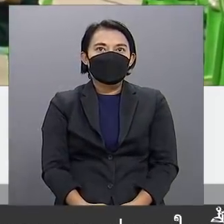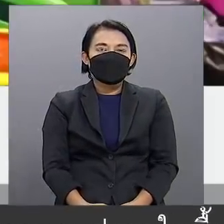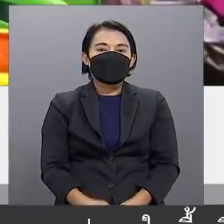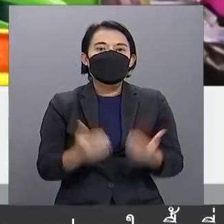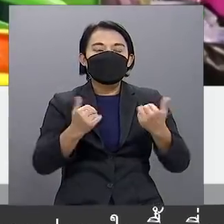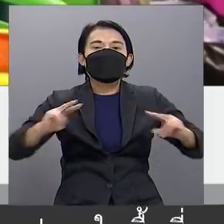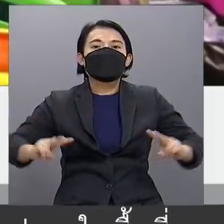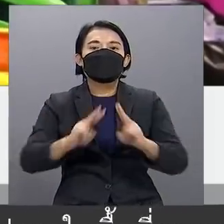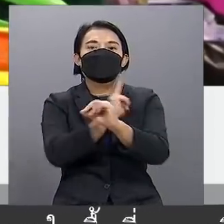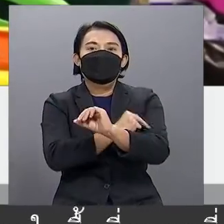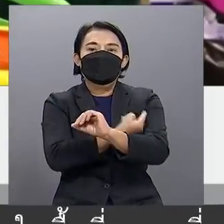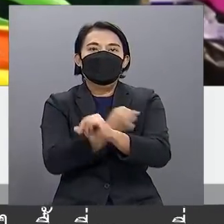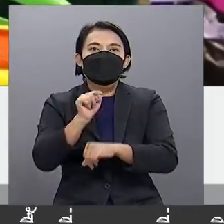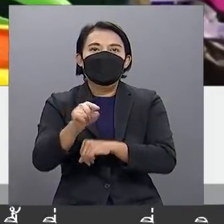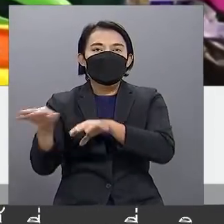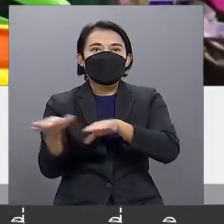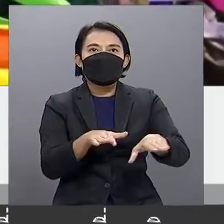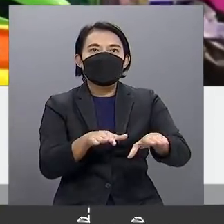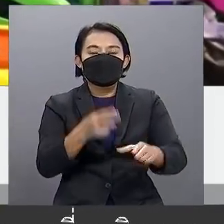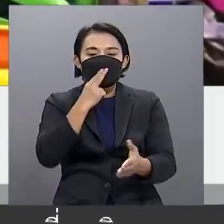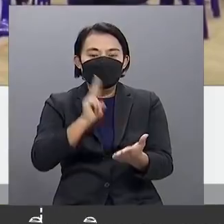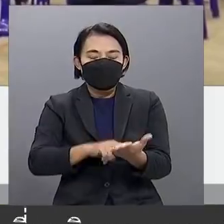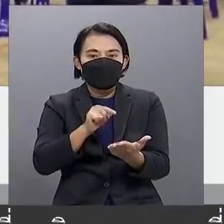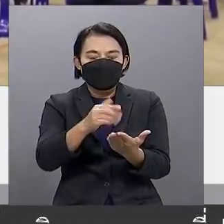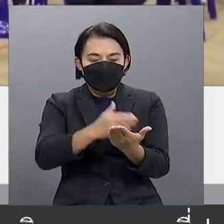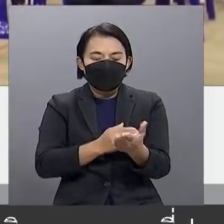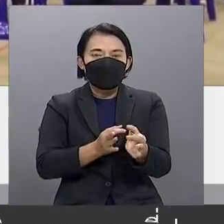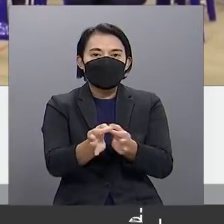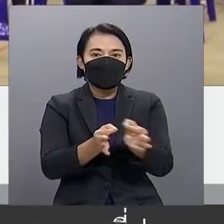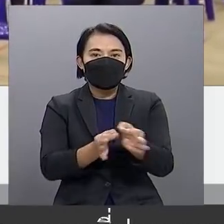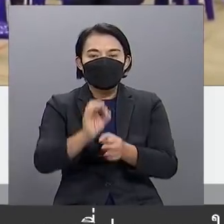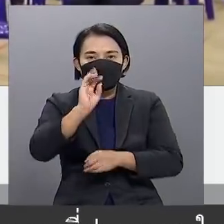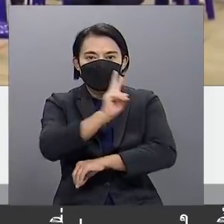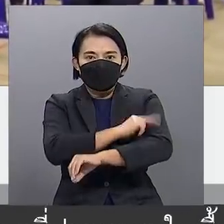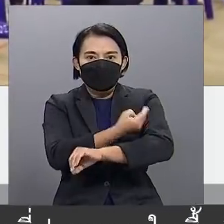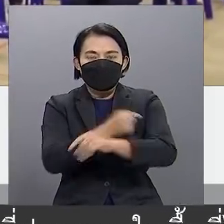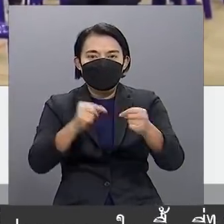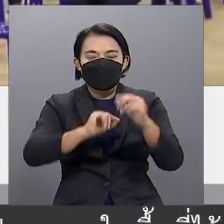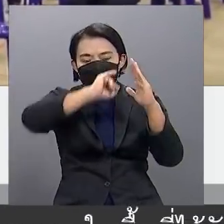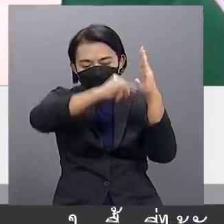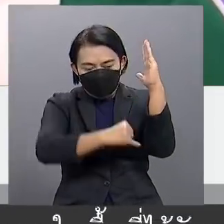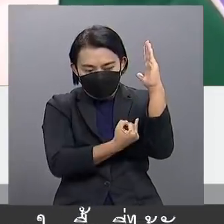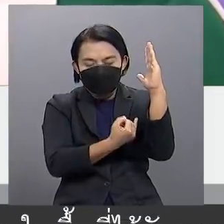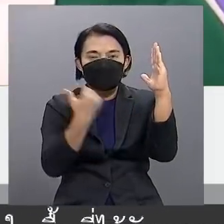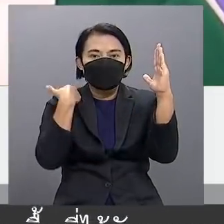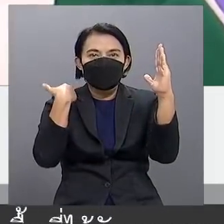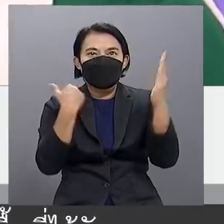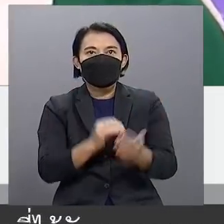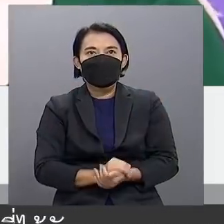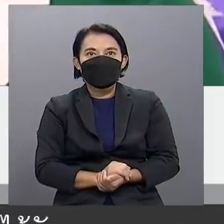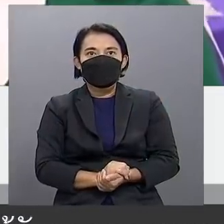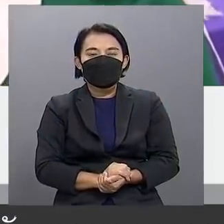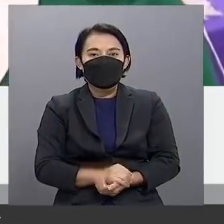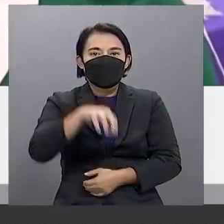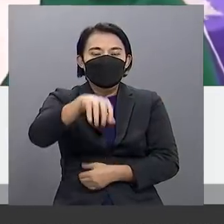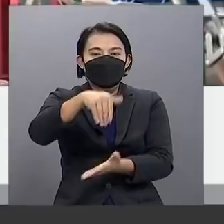เตรีคามพร้อม่ะโดยมีหนงสู่ชอแงแนวทางระยัในแพถษนรานศุหังวดทุกจังวัดเพื่อให้หนวยบริการในจัหวั